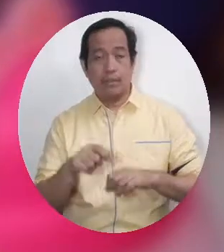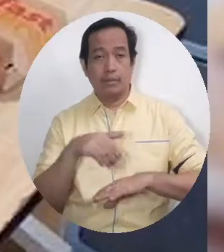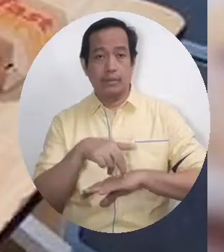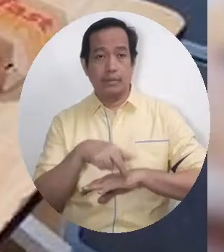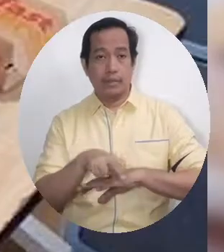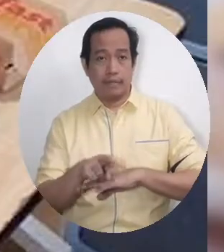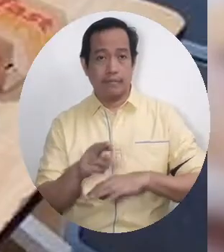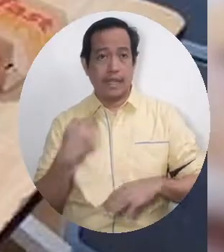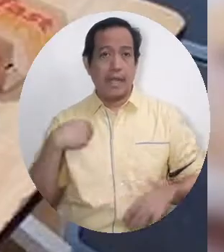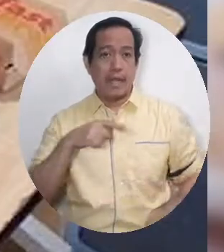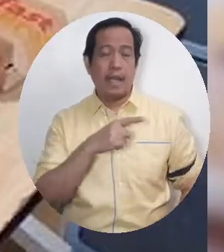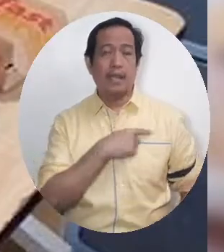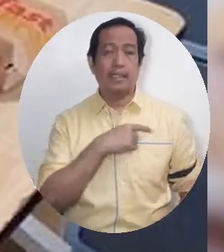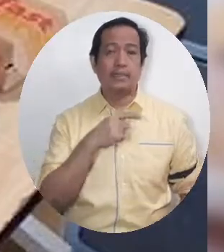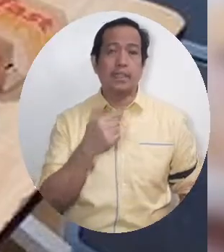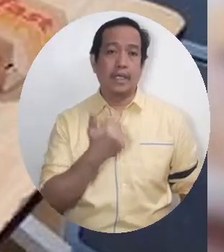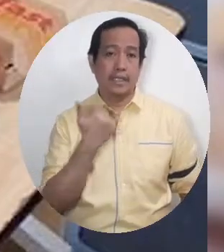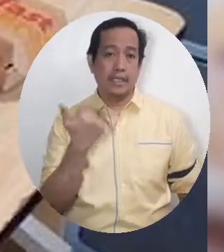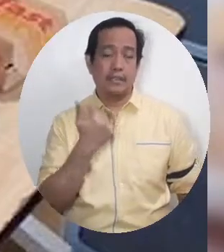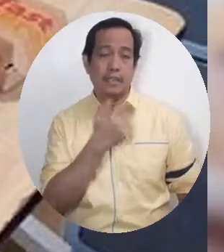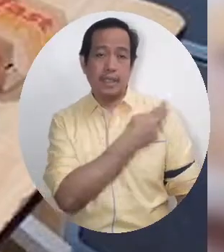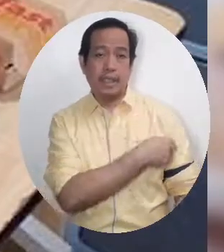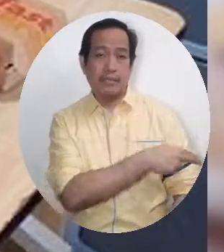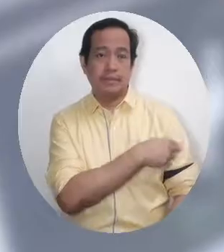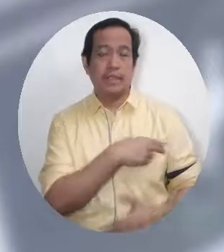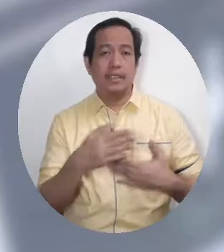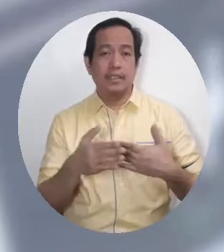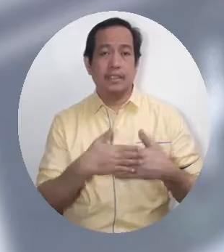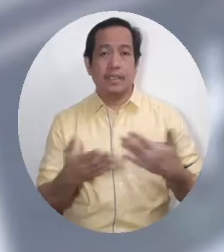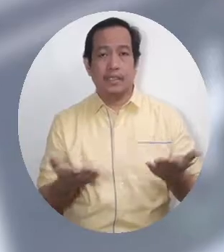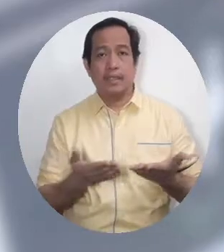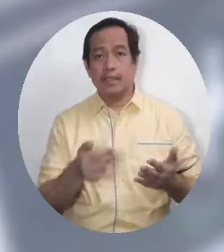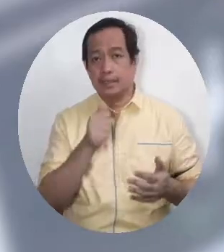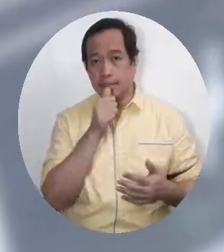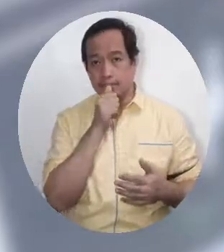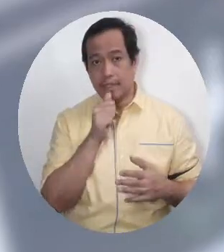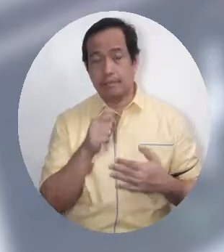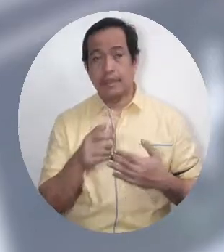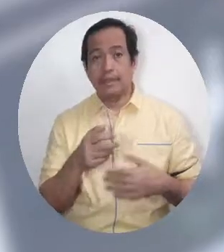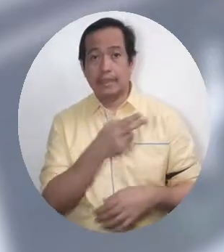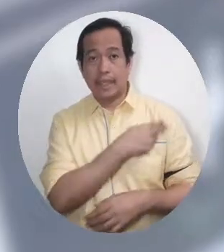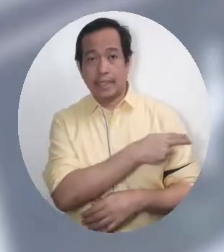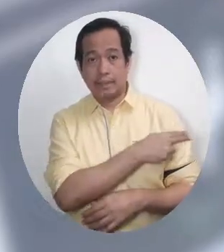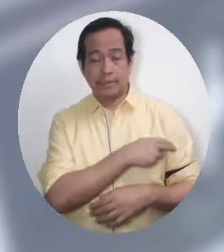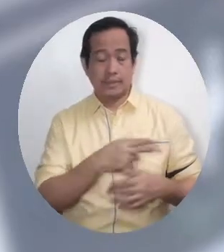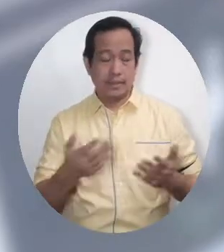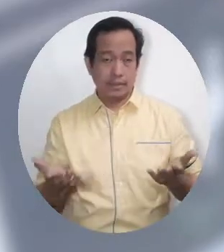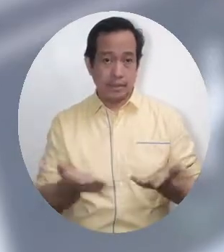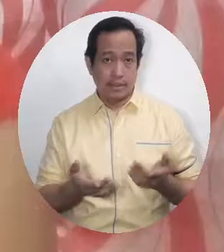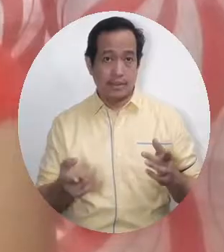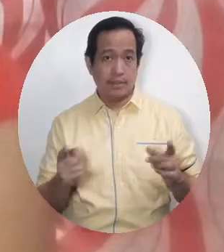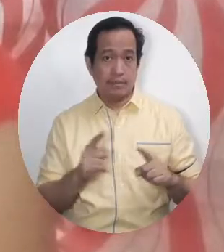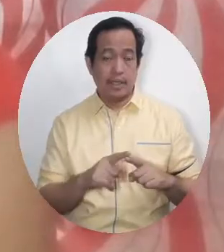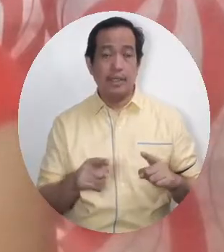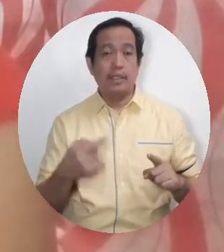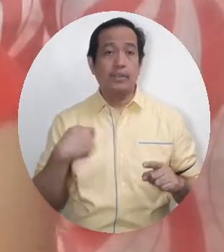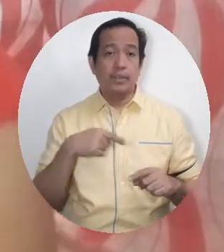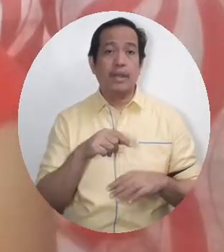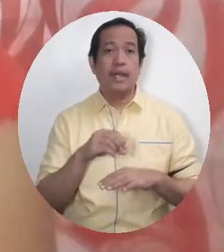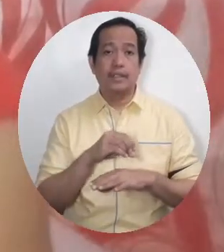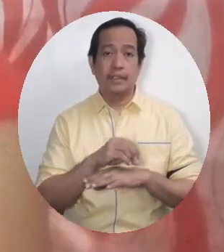niya po kami dun sa pang hospital na malapit sa amin dito. Private hospital po yun.